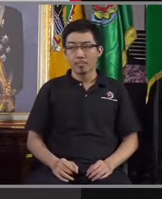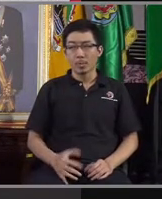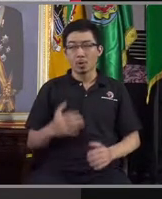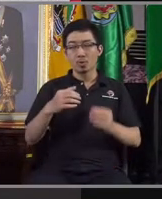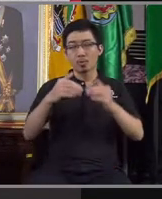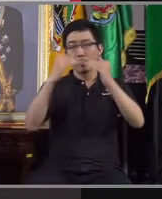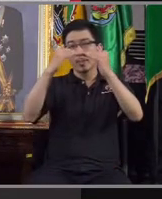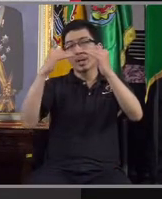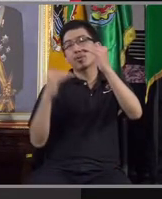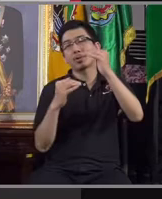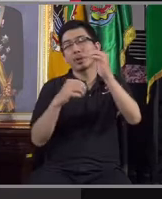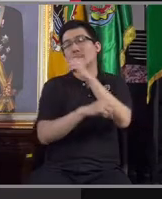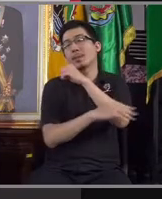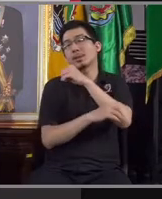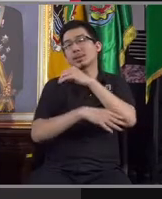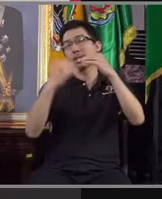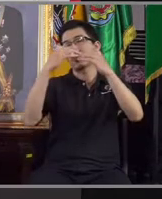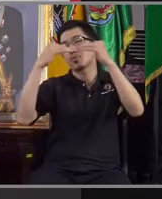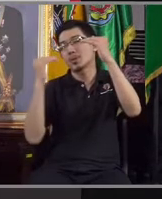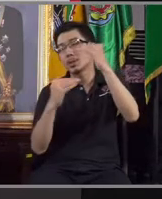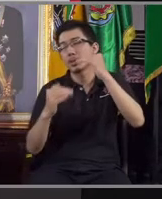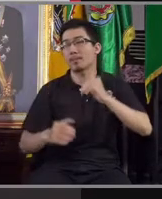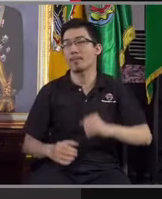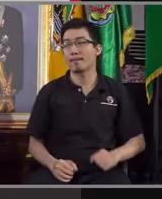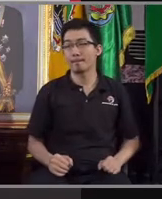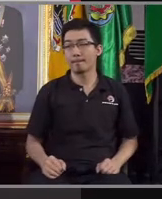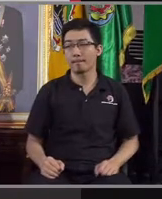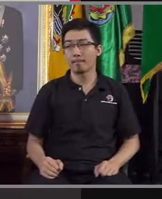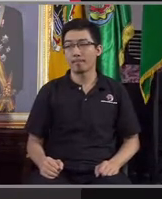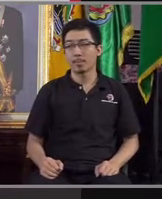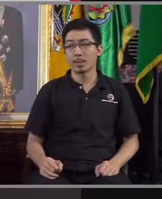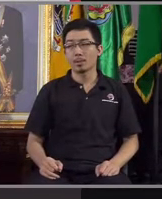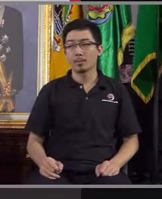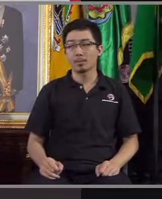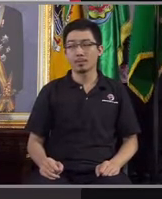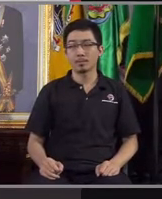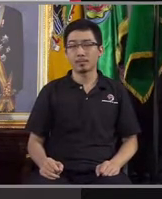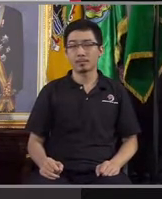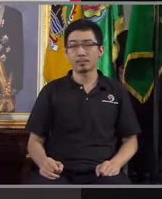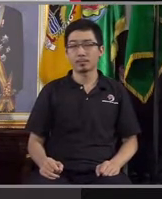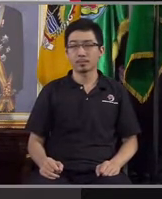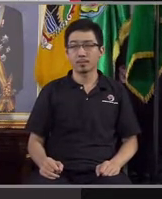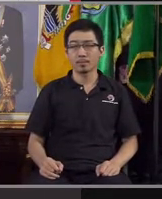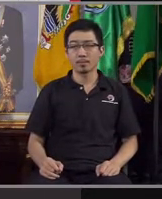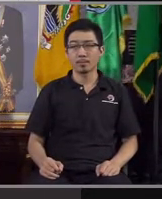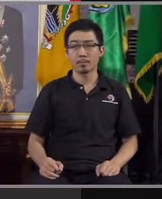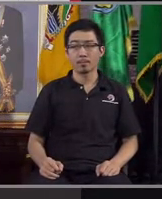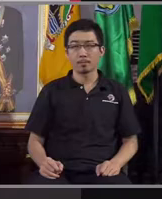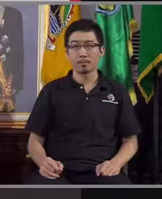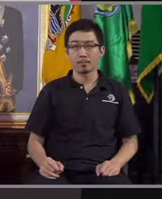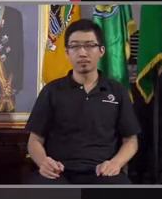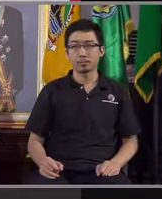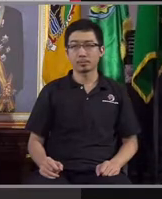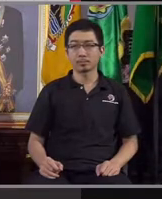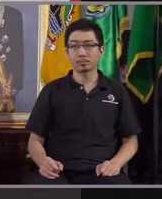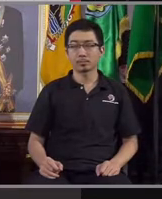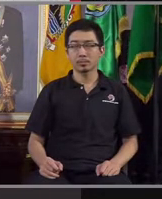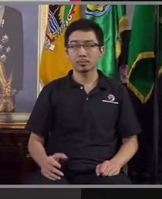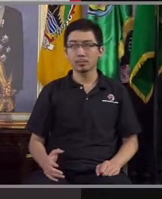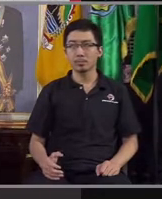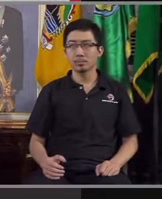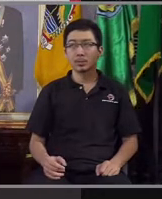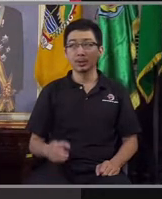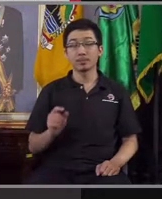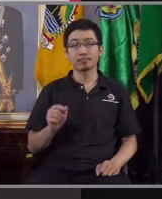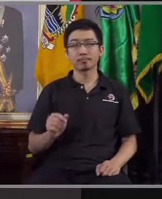desa ditarget 3-4 KK untuk penanggulangan miskin. Dan ini sudah kita tanda tangani MOU